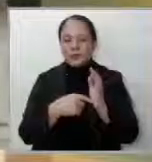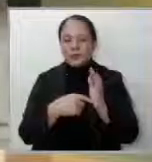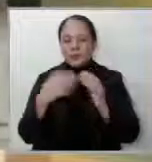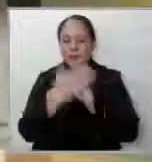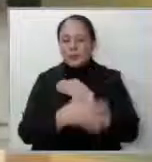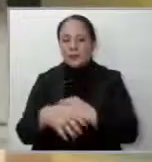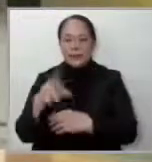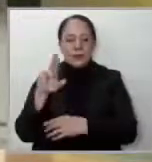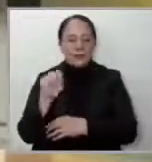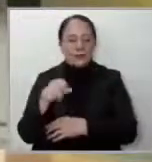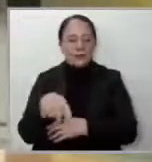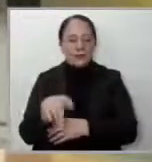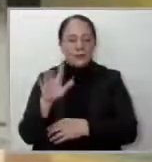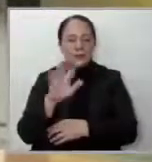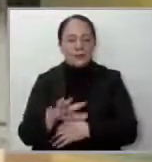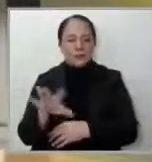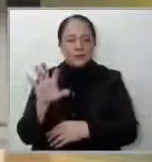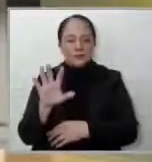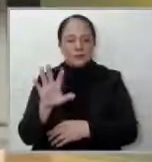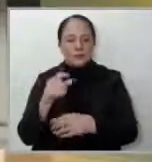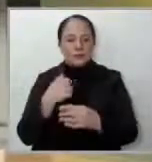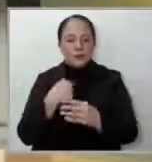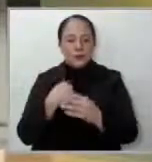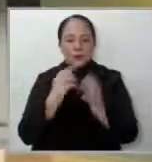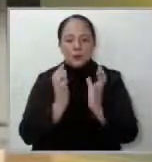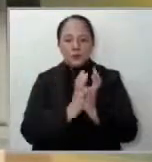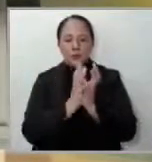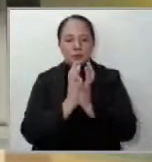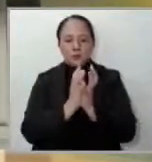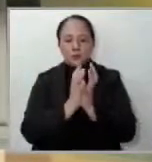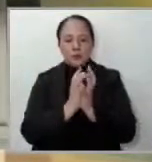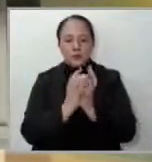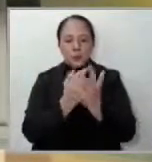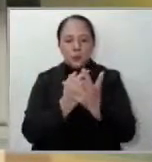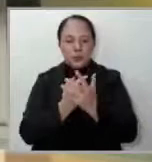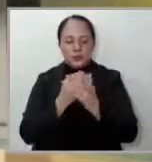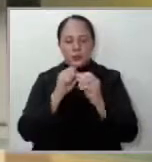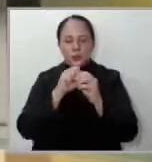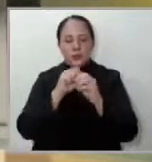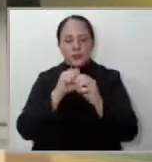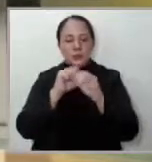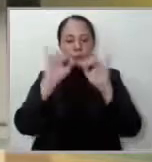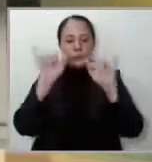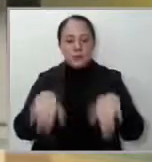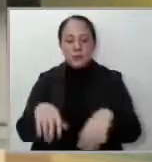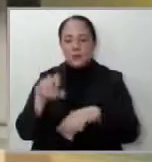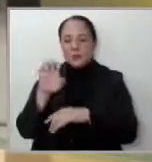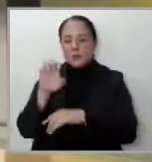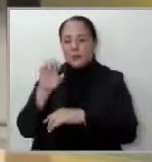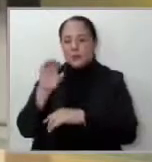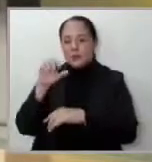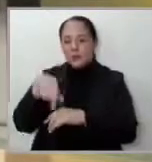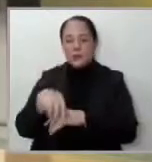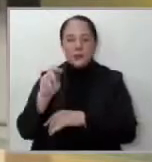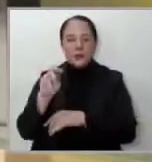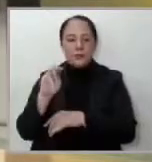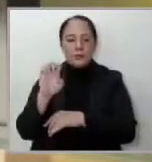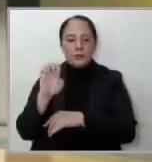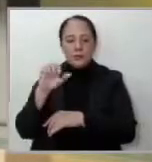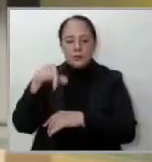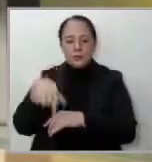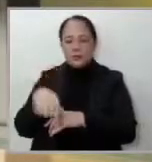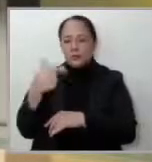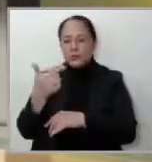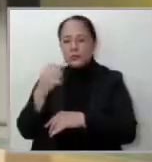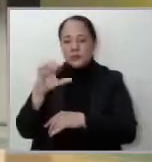tuluyan nang maalis ang community quarantine system o ang ECQ, MECQ at GCQ. Inibatapos sa aprobahan